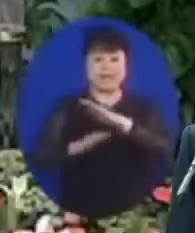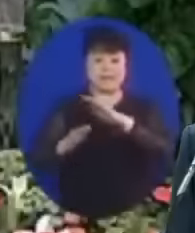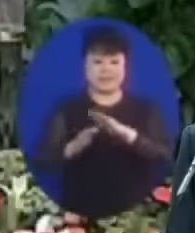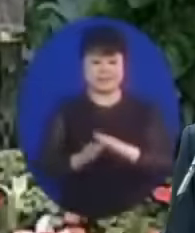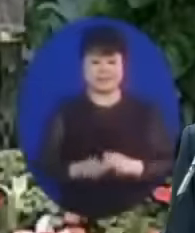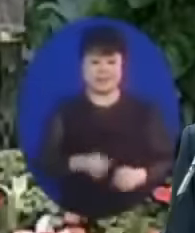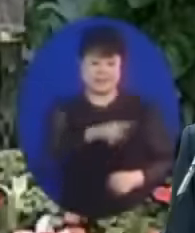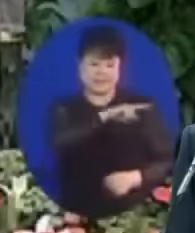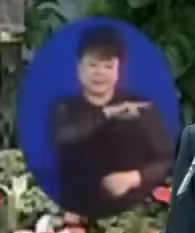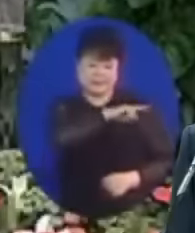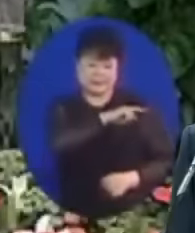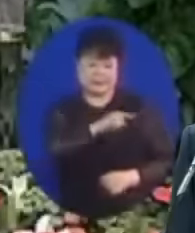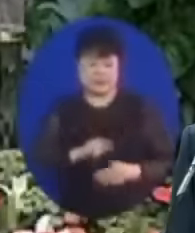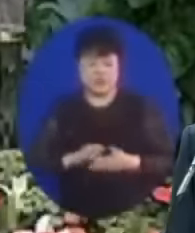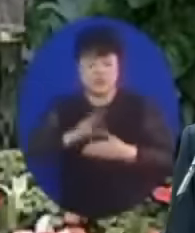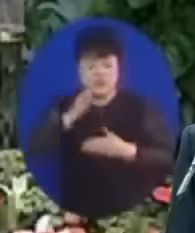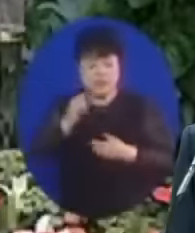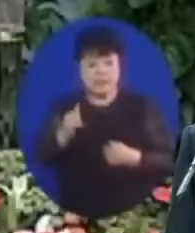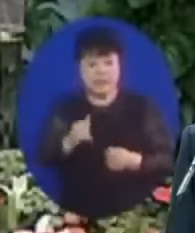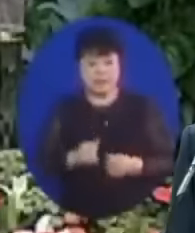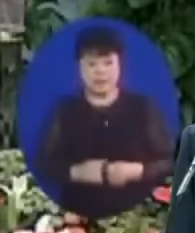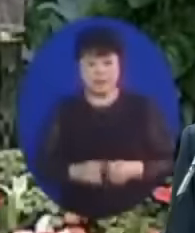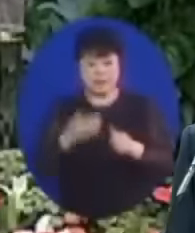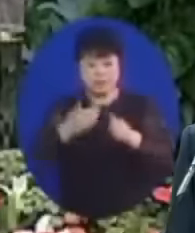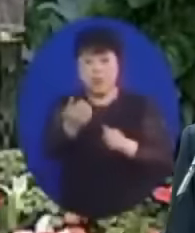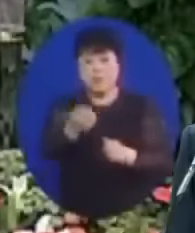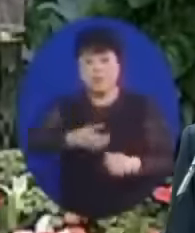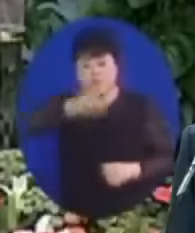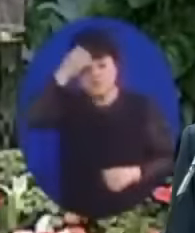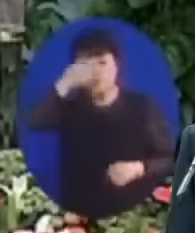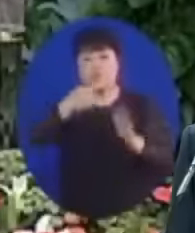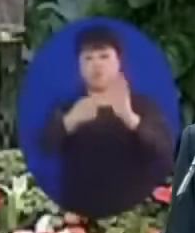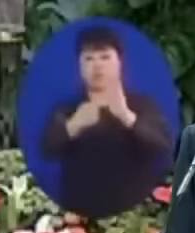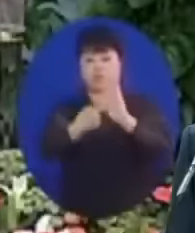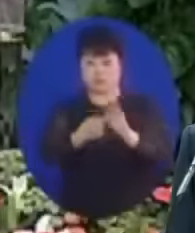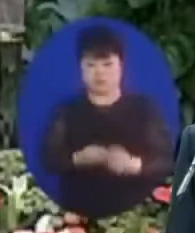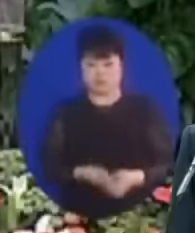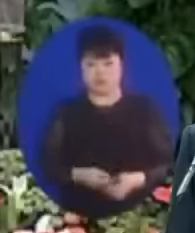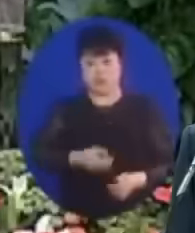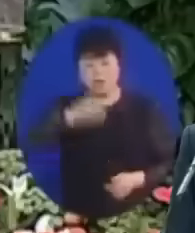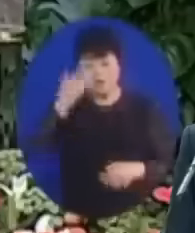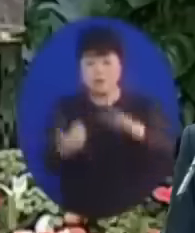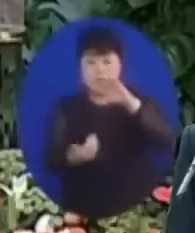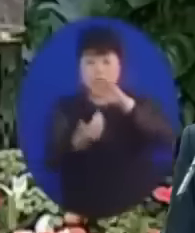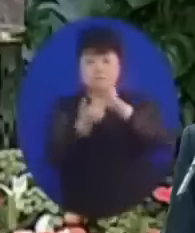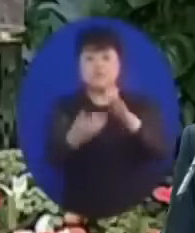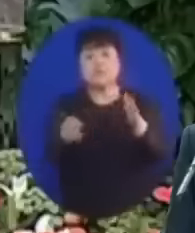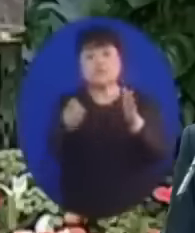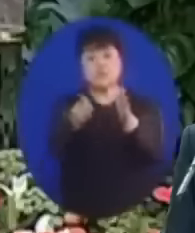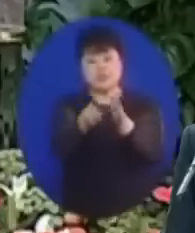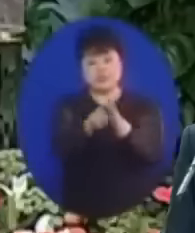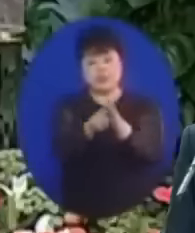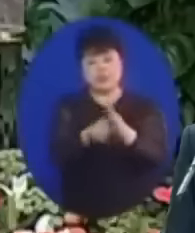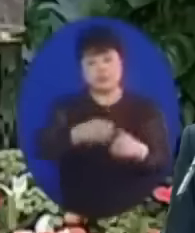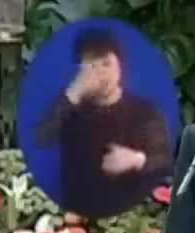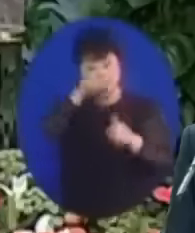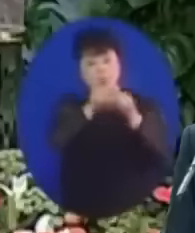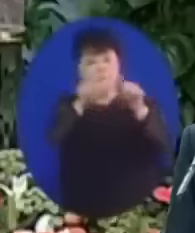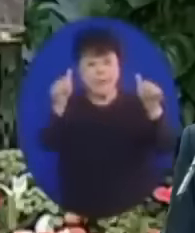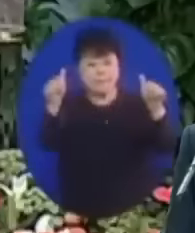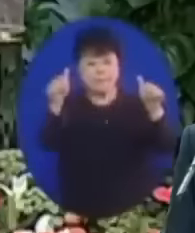가정에서 가장 큰 인물이 될 것을 꿈으로 보여주신 것입니다. 그러나 그 꿈이 이루어지기 위해서는